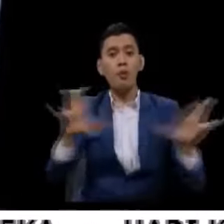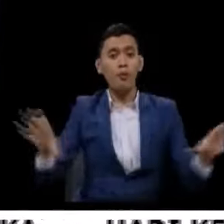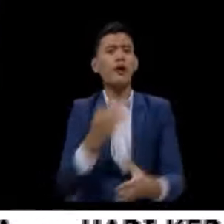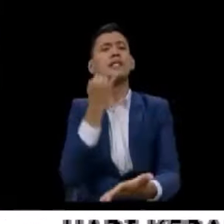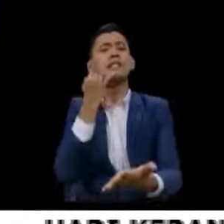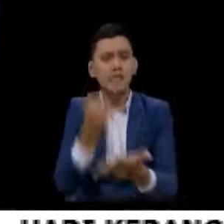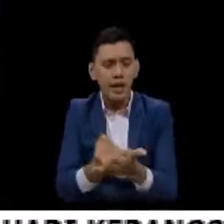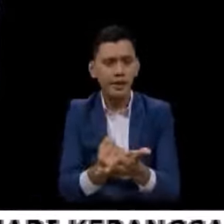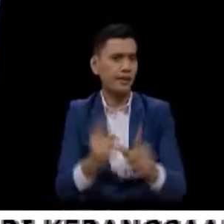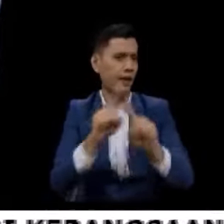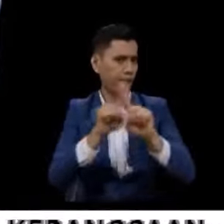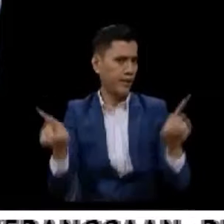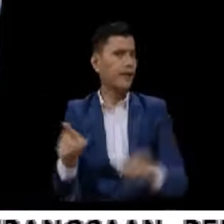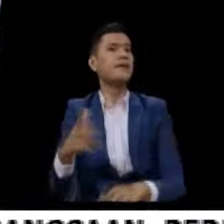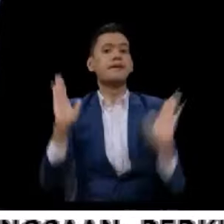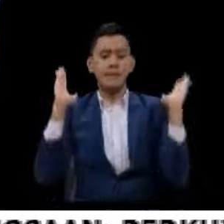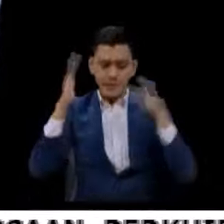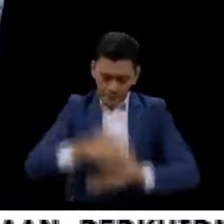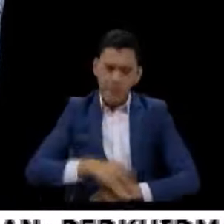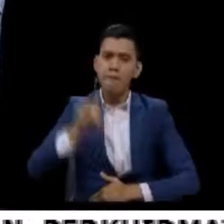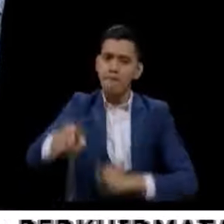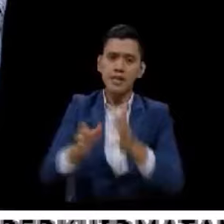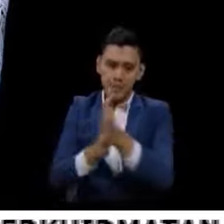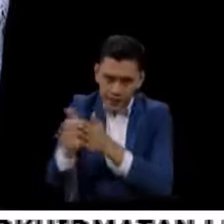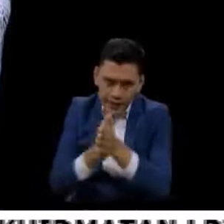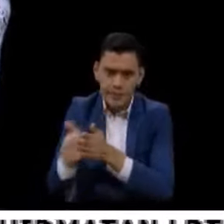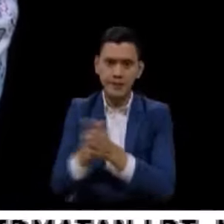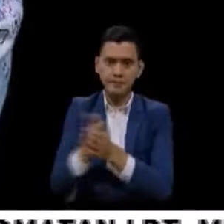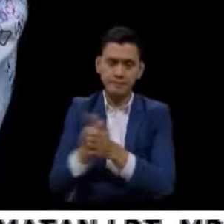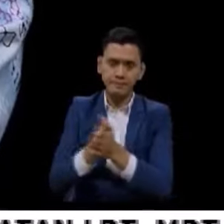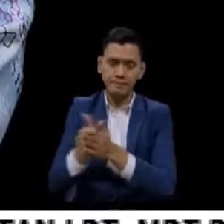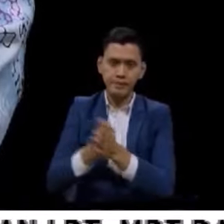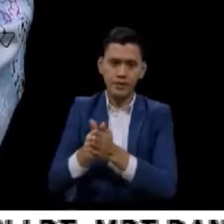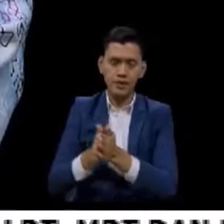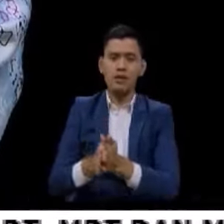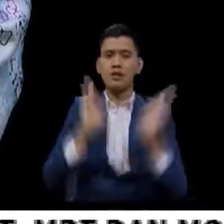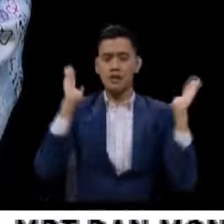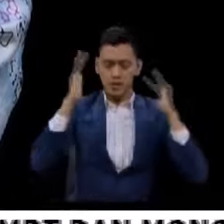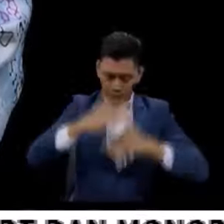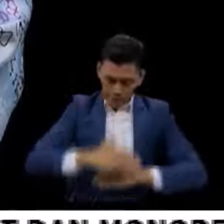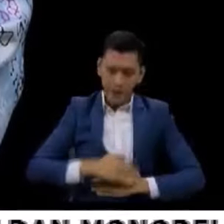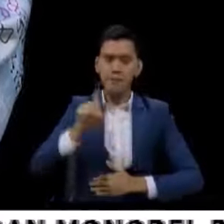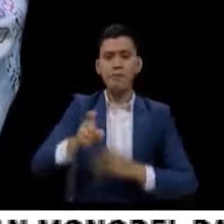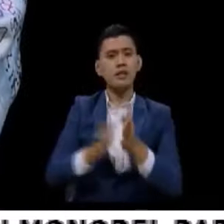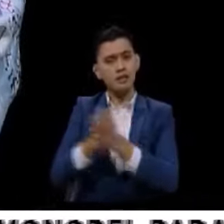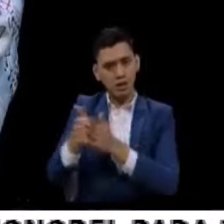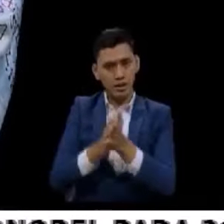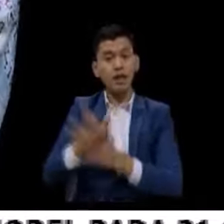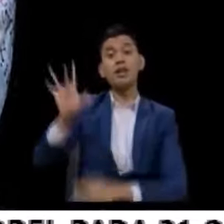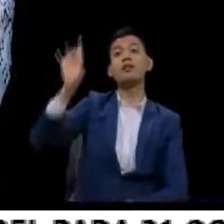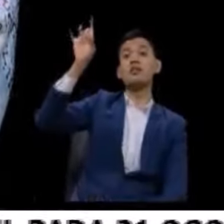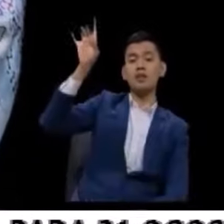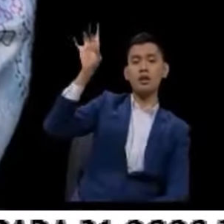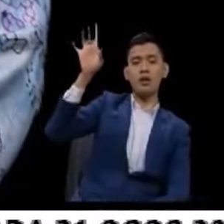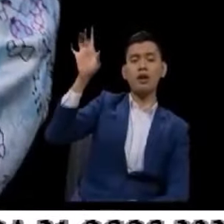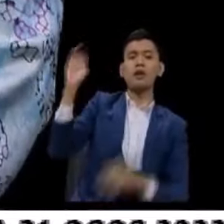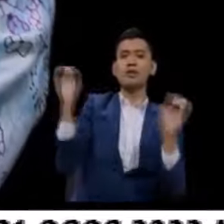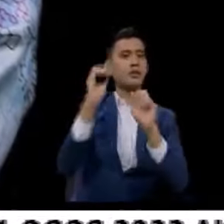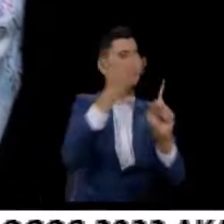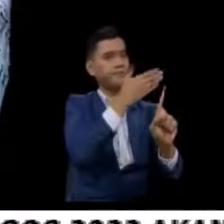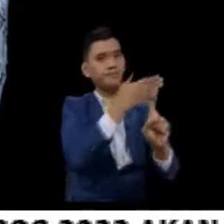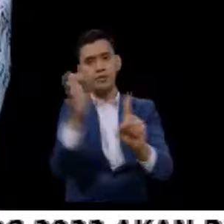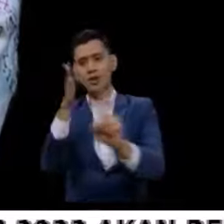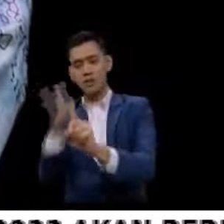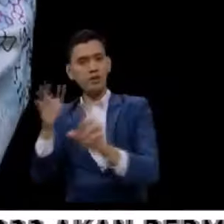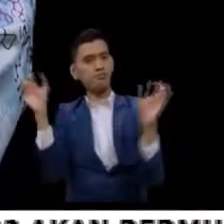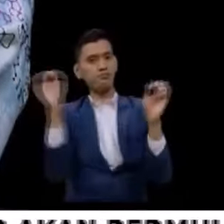Husna kaliasem ndak tinggal nih guys #uangkita buah-buahan gitu ya tapi Insyaallah Letakkan lantai